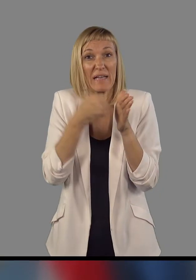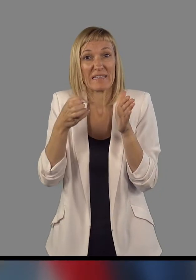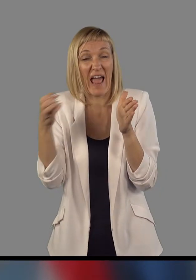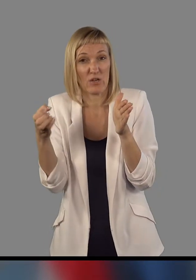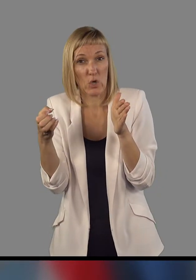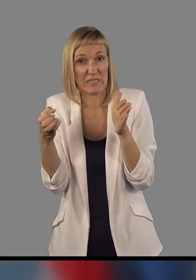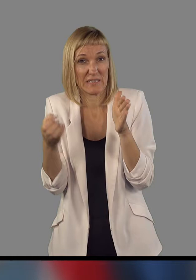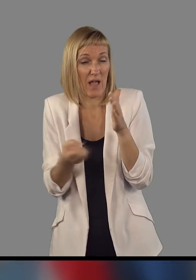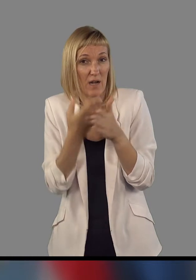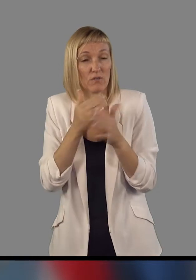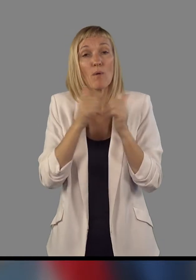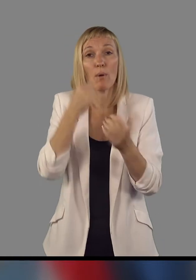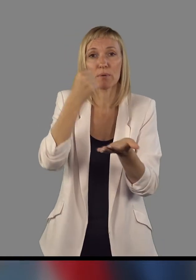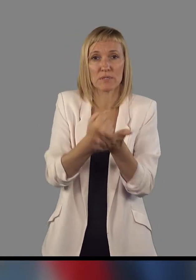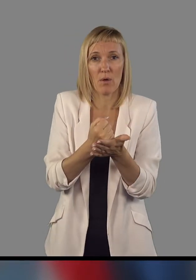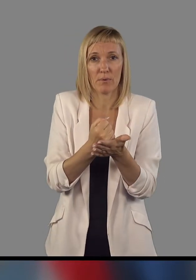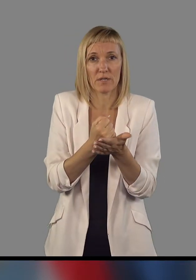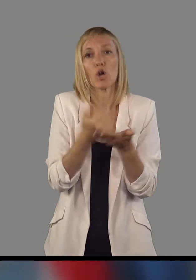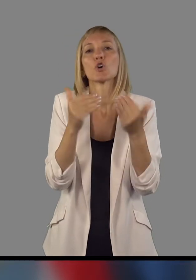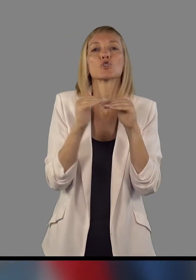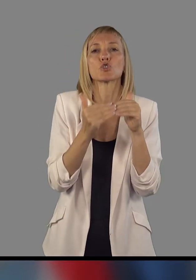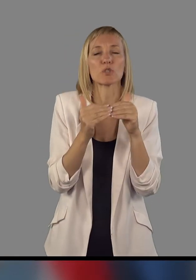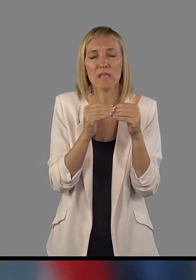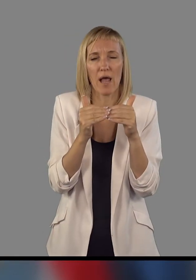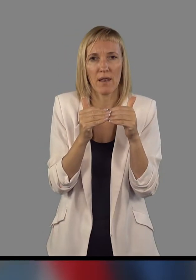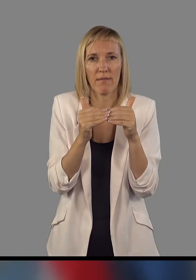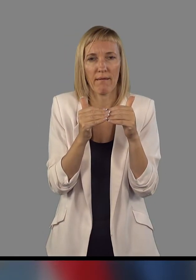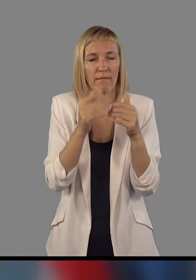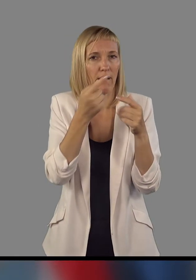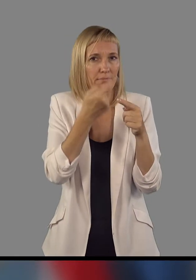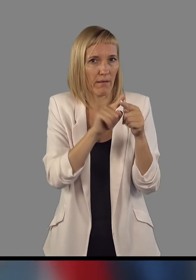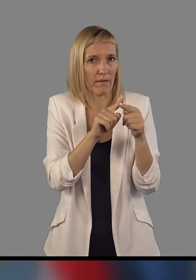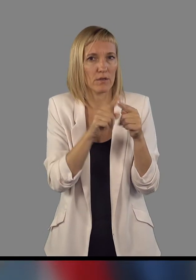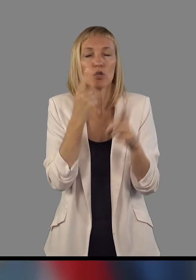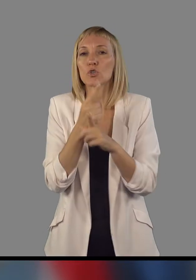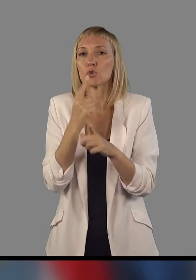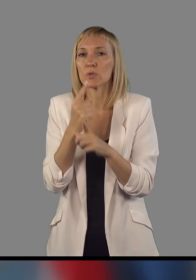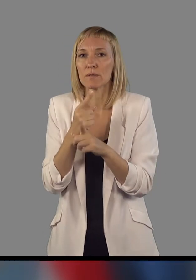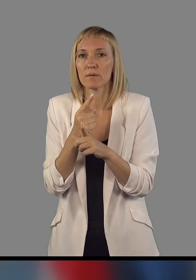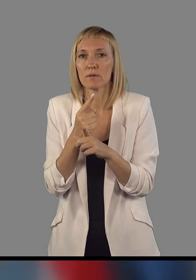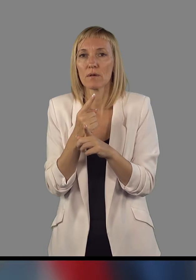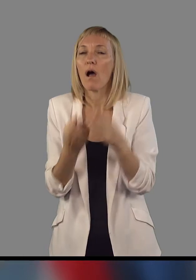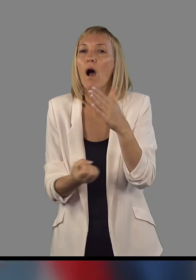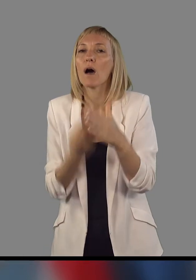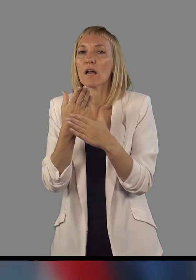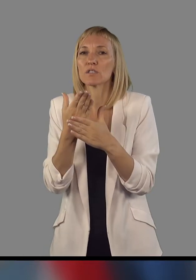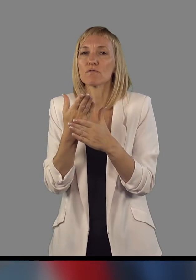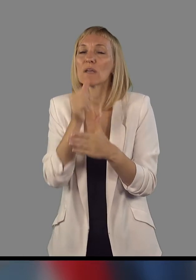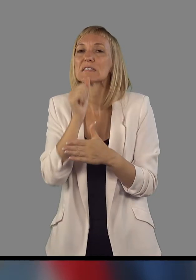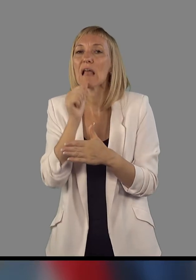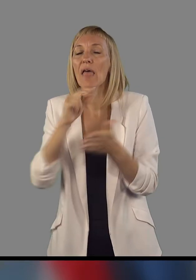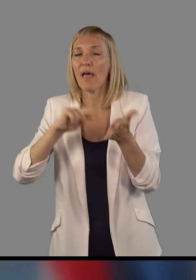v tem sklopu želimo dati poseben poudarek poleg socialne konvergence